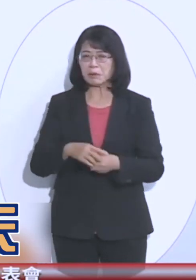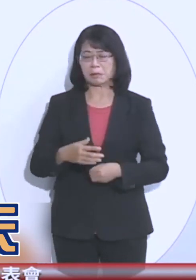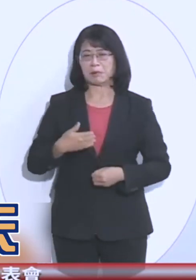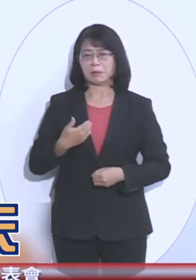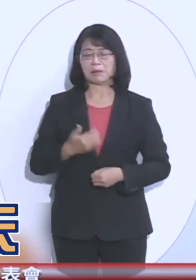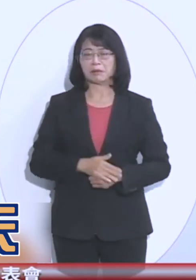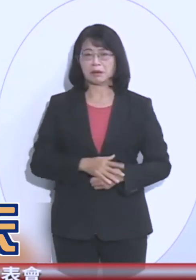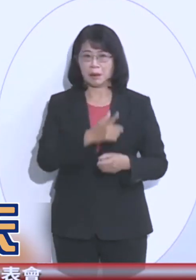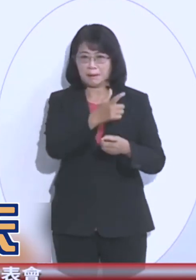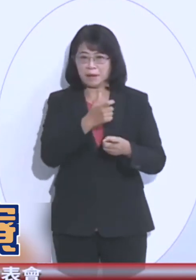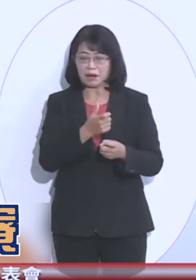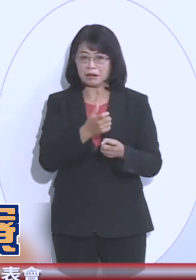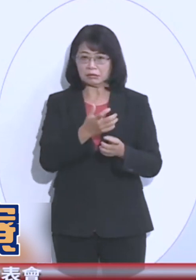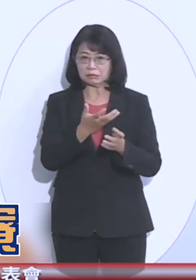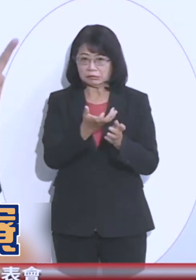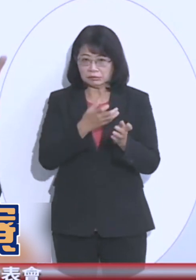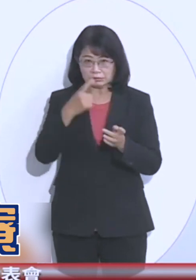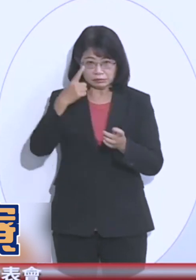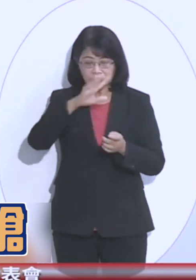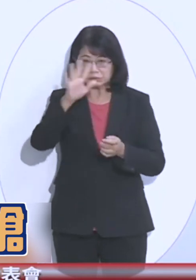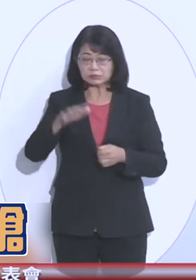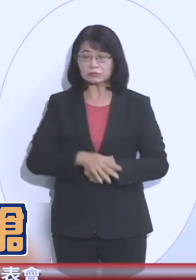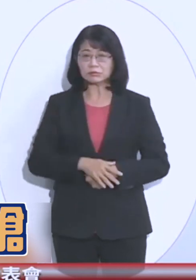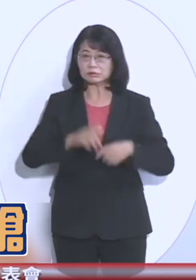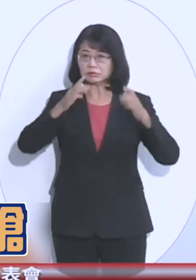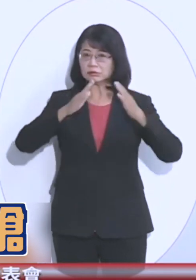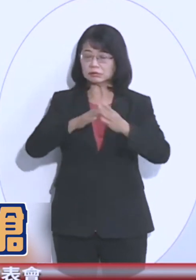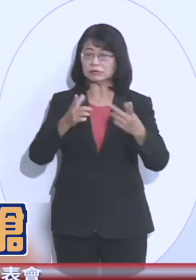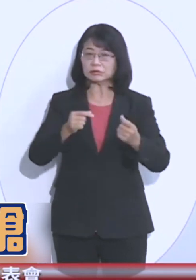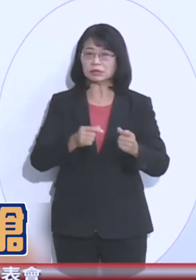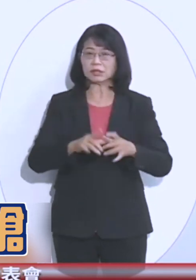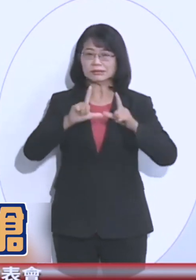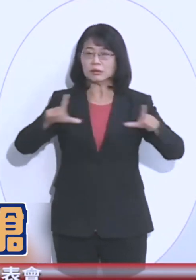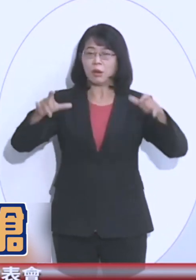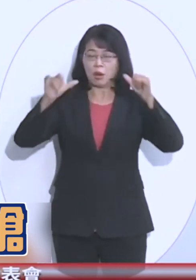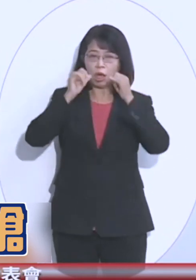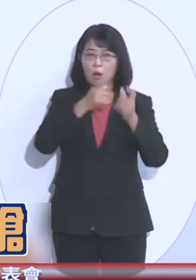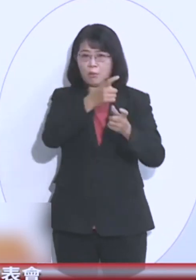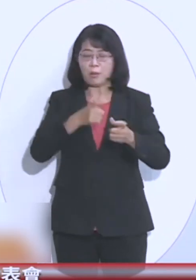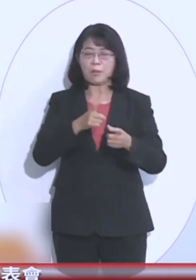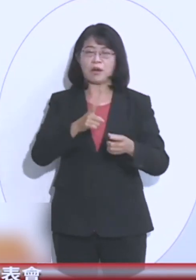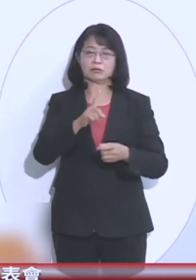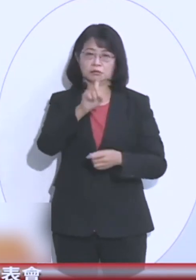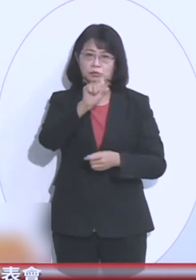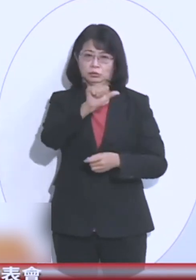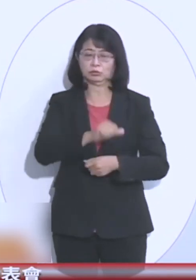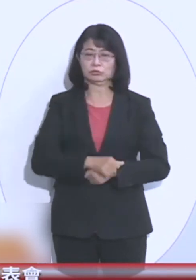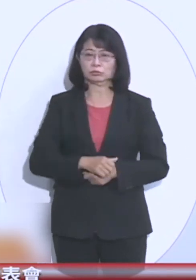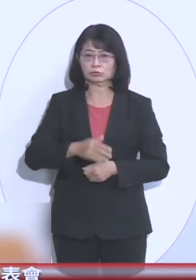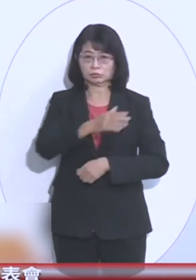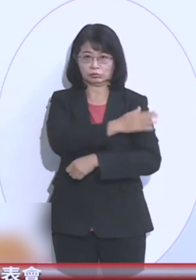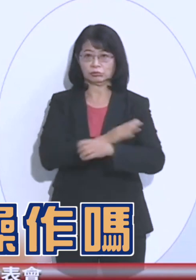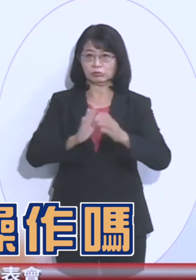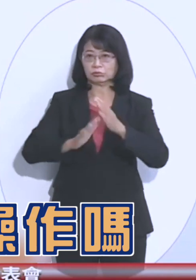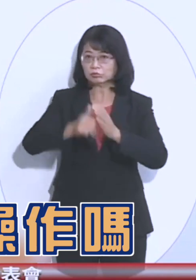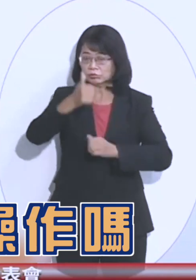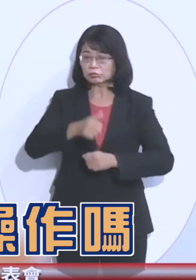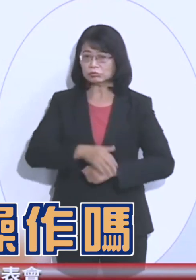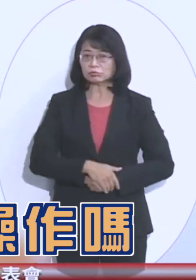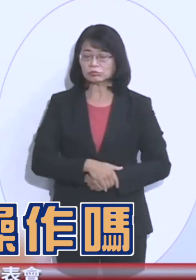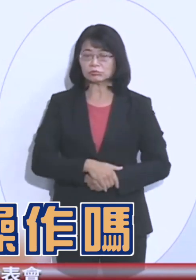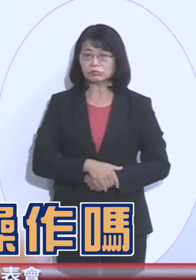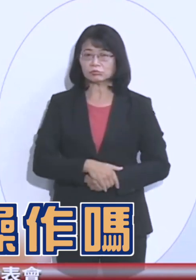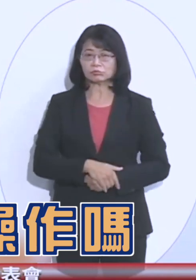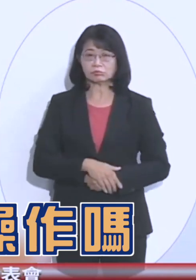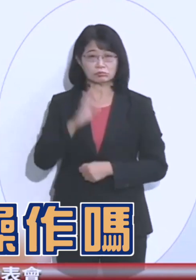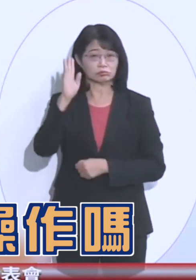开枪的战争日，高雄市伫大寮同款开十五枪。单机卖市长，难道伊有那